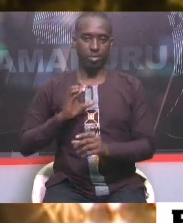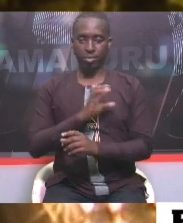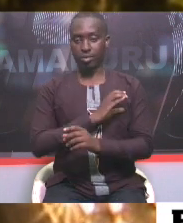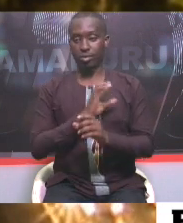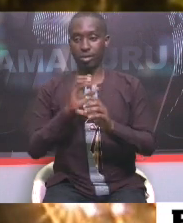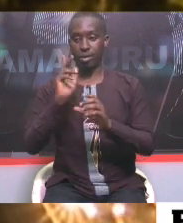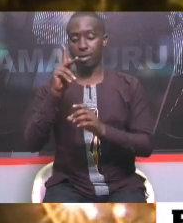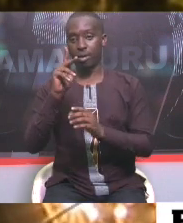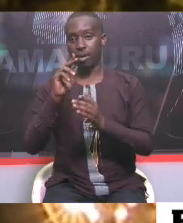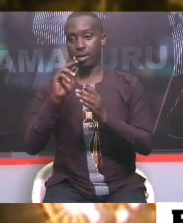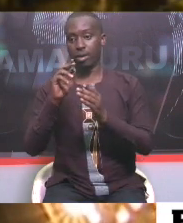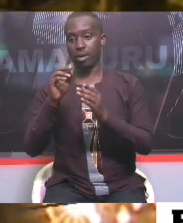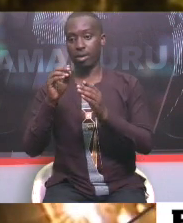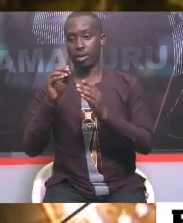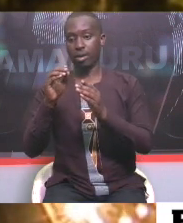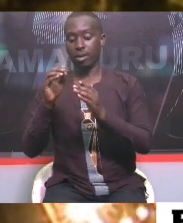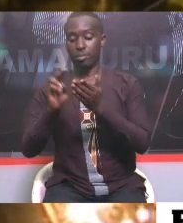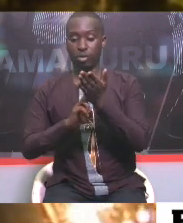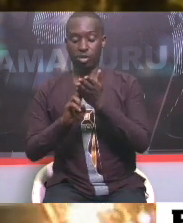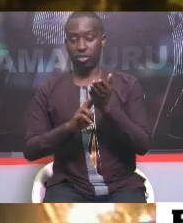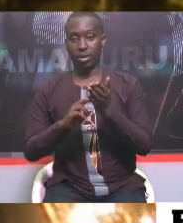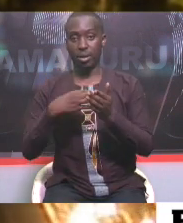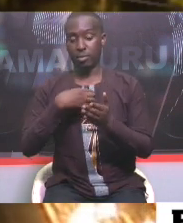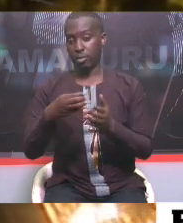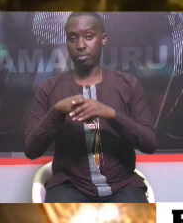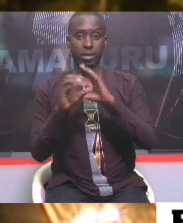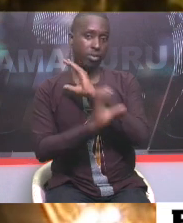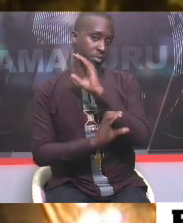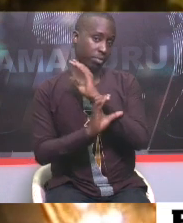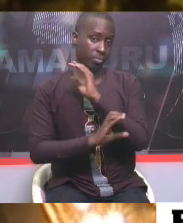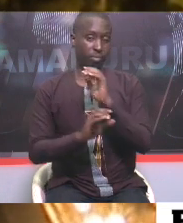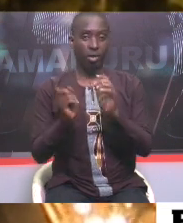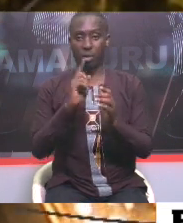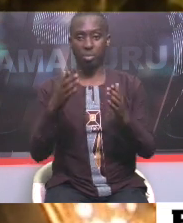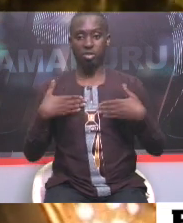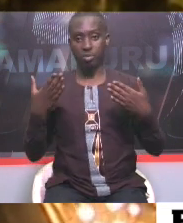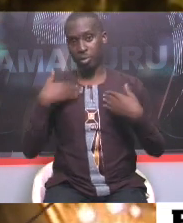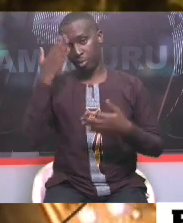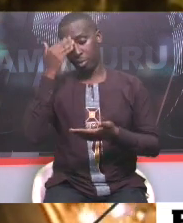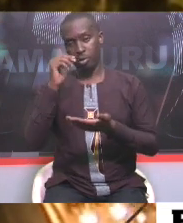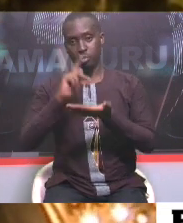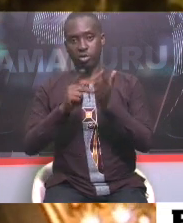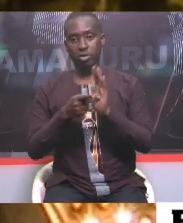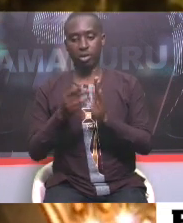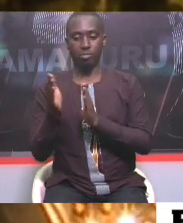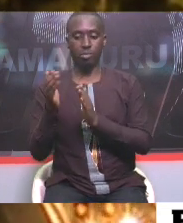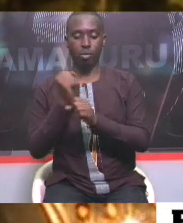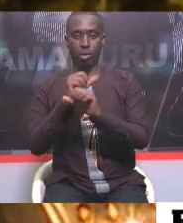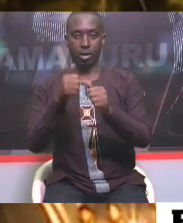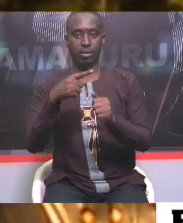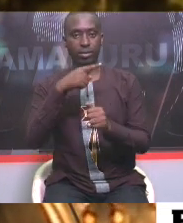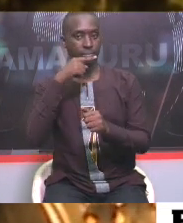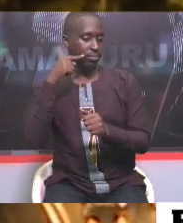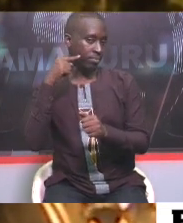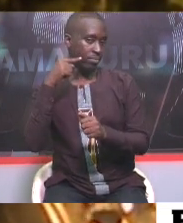gukurikirana imikoreshereze y'imari n'umutungo by'igihugu PAC, banenzwe kuba umushinga wo gutunganya inyama wa Gako